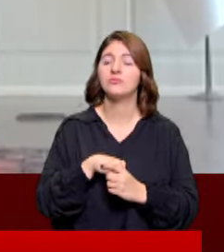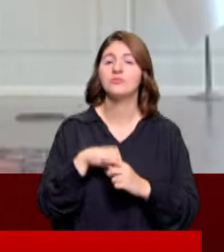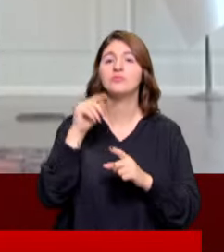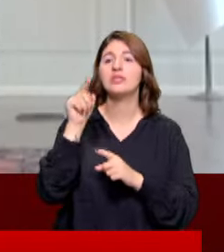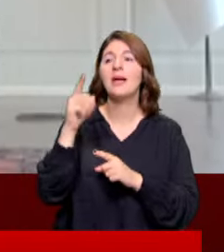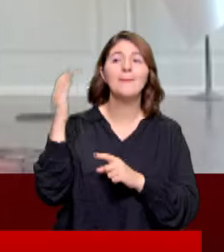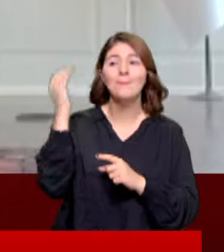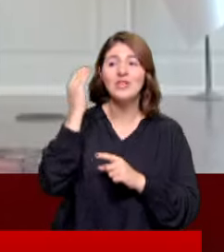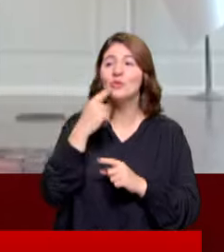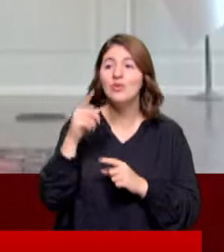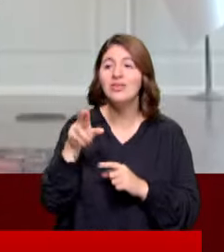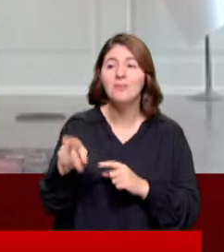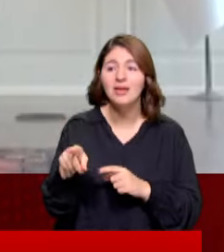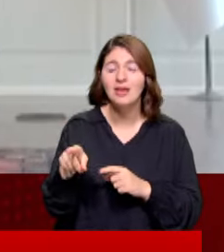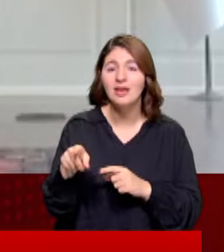Sizin de başta belirttiğiniz gibi